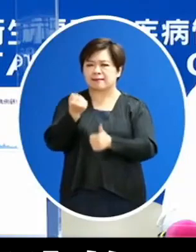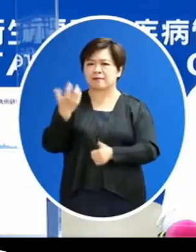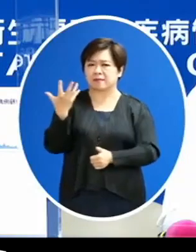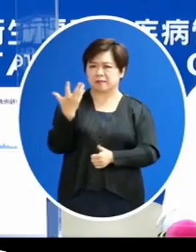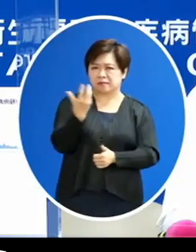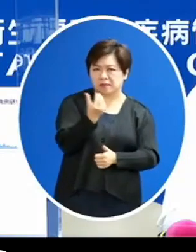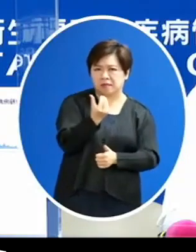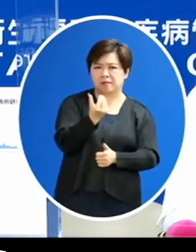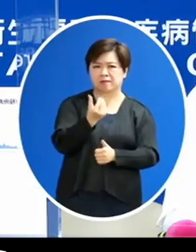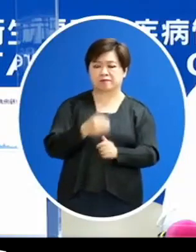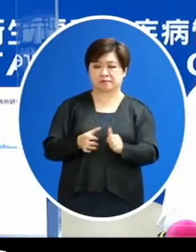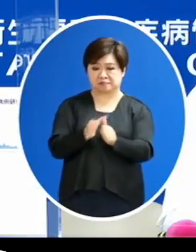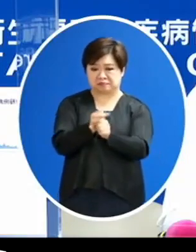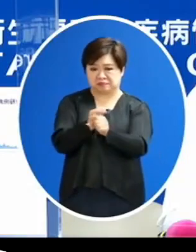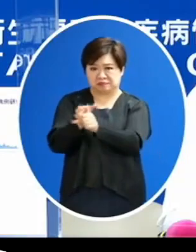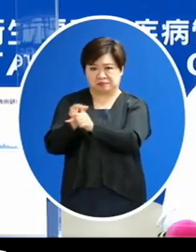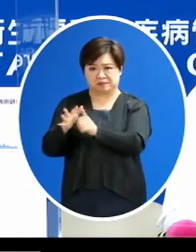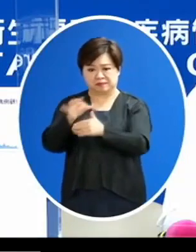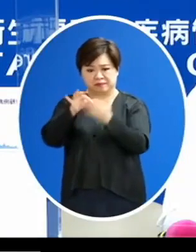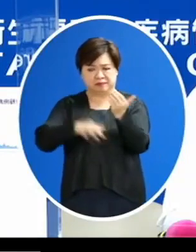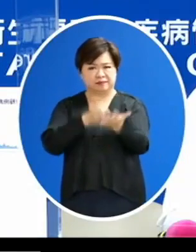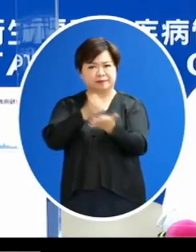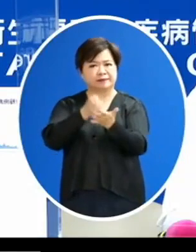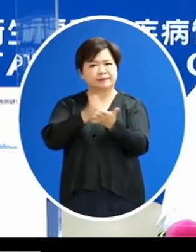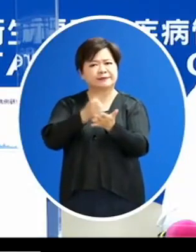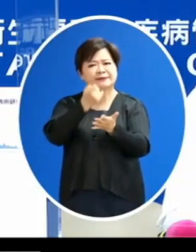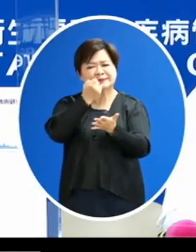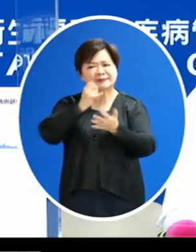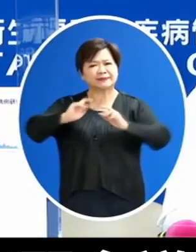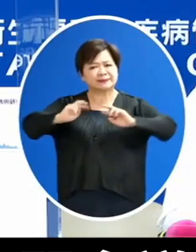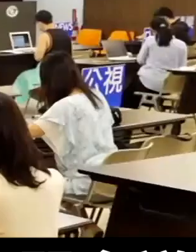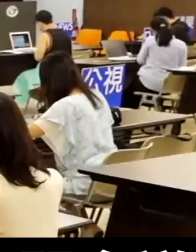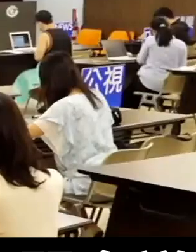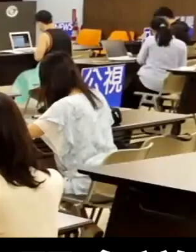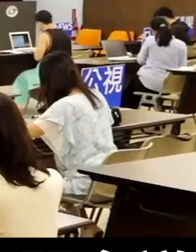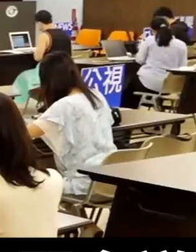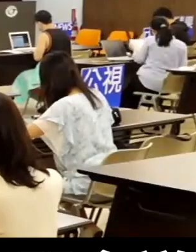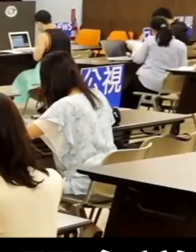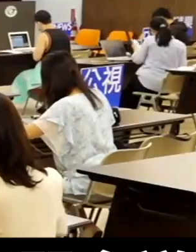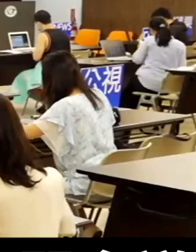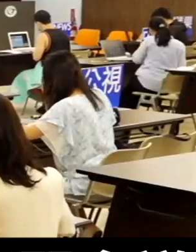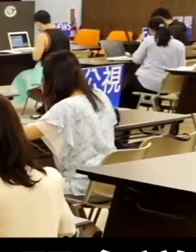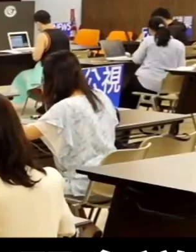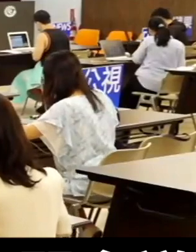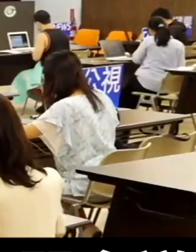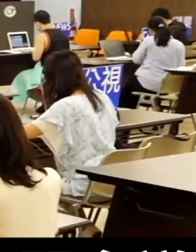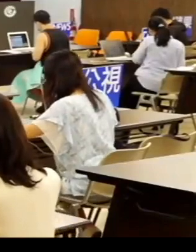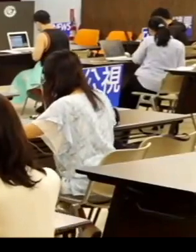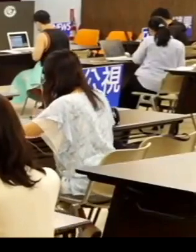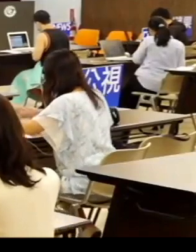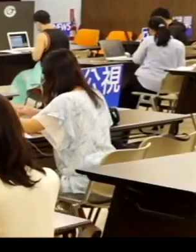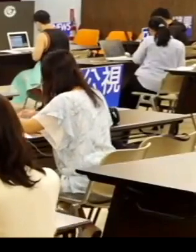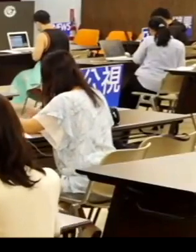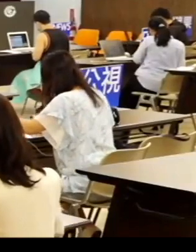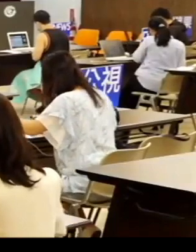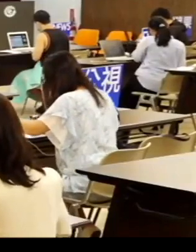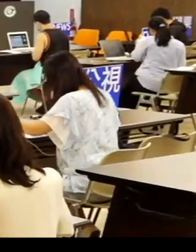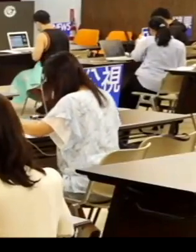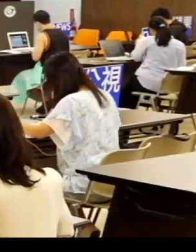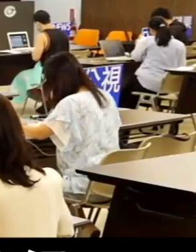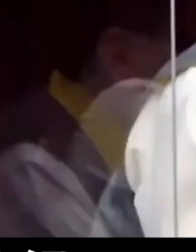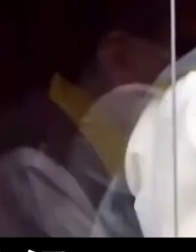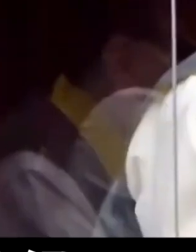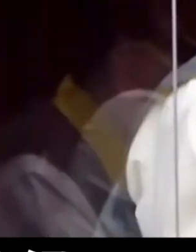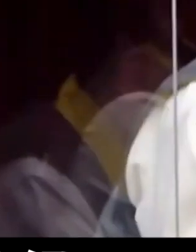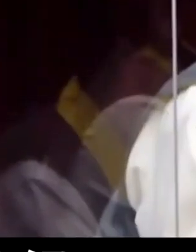部分的防疫管制的措施。 指挥官陈时中透露，近期就会和各地政府召开会议，讨论松绑事